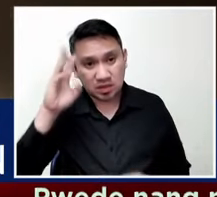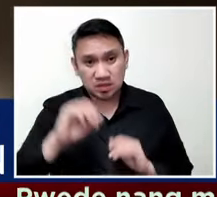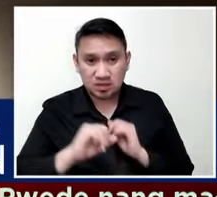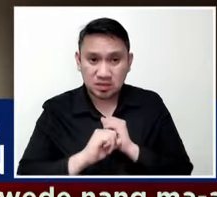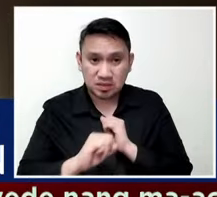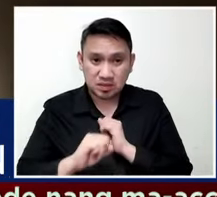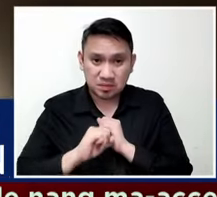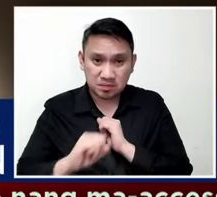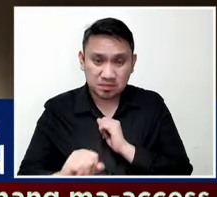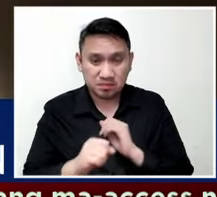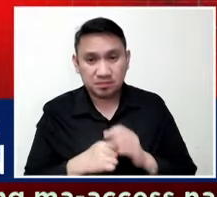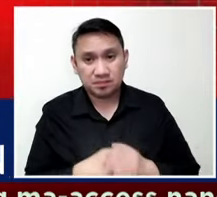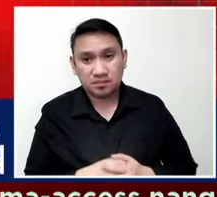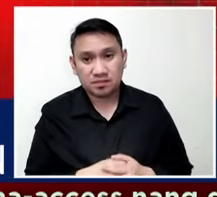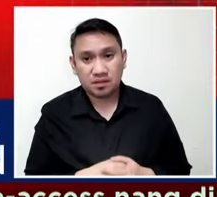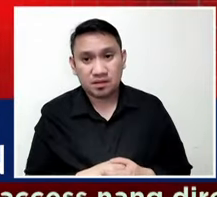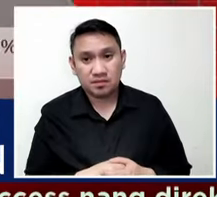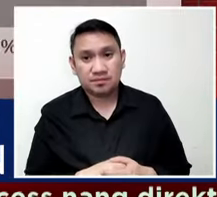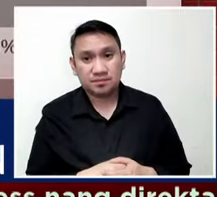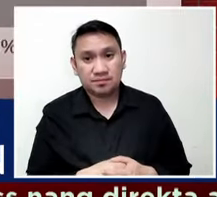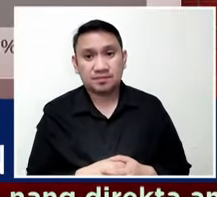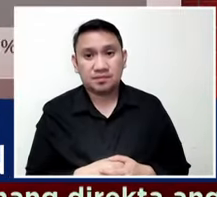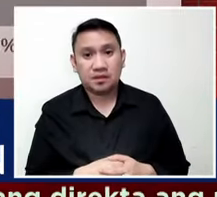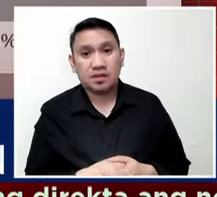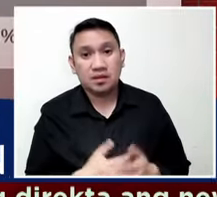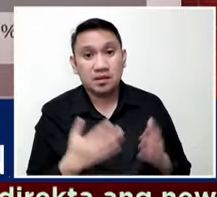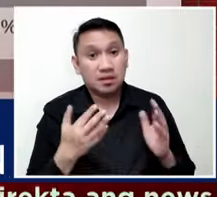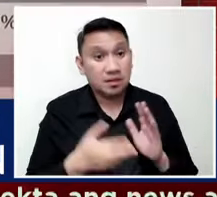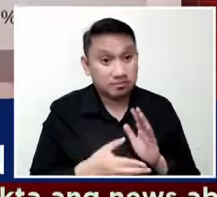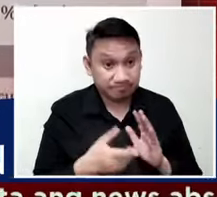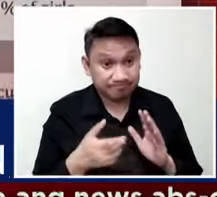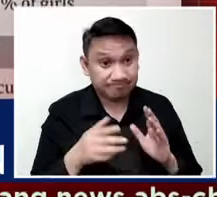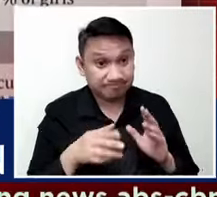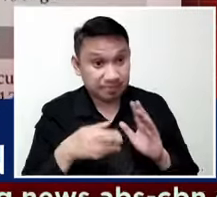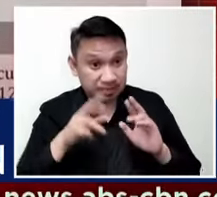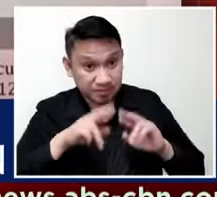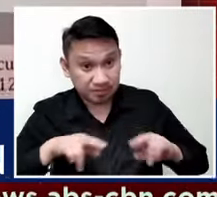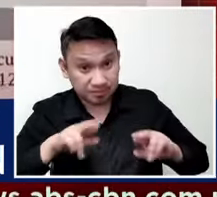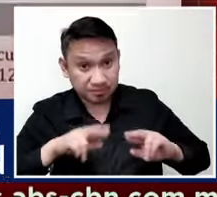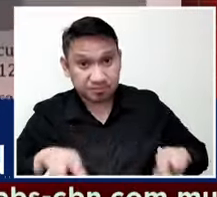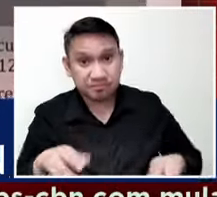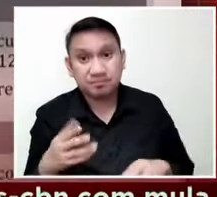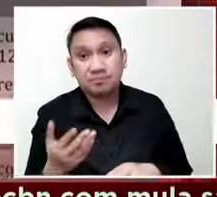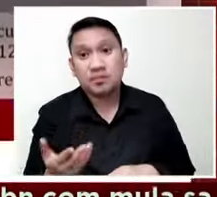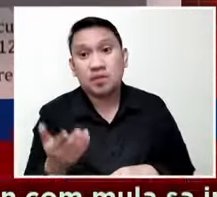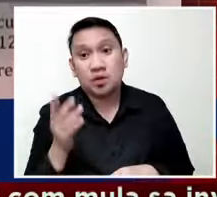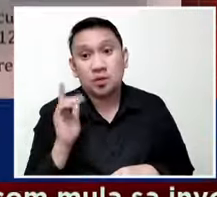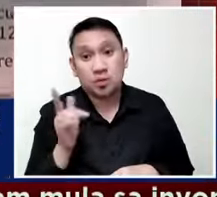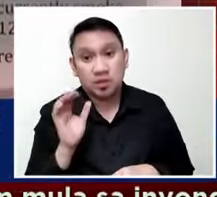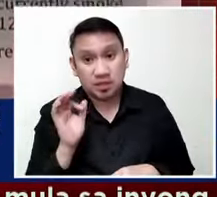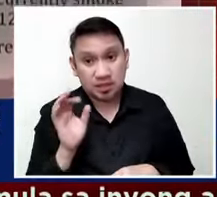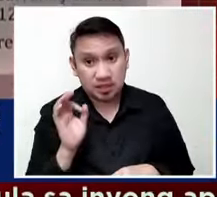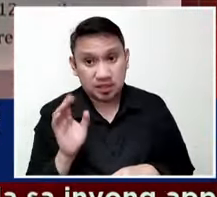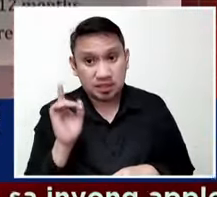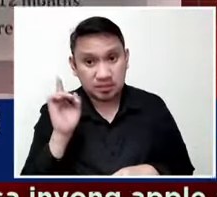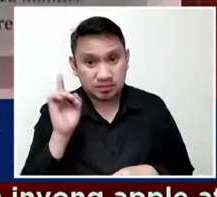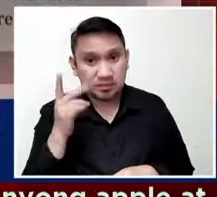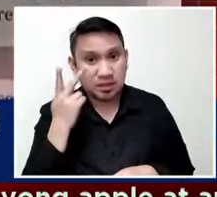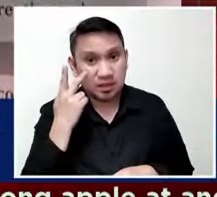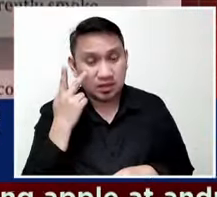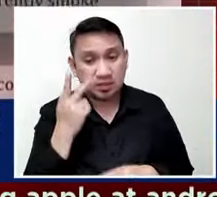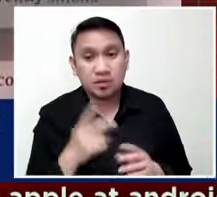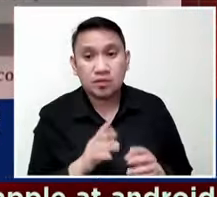mismo ng mga estudyante. Sa pag-aaral sa Pilipinas ng 2019 Global Youth Tobacco Survey, nakitang